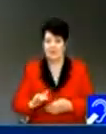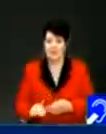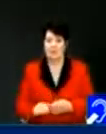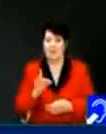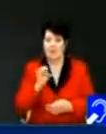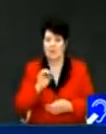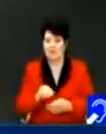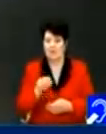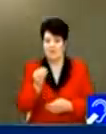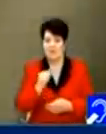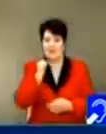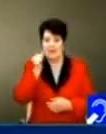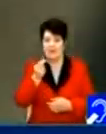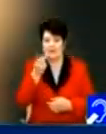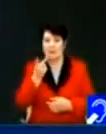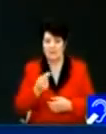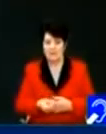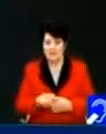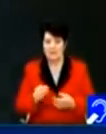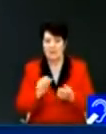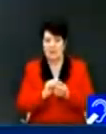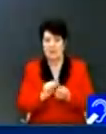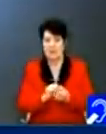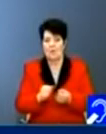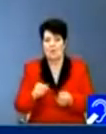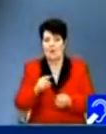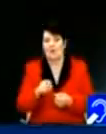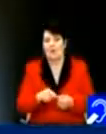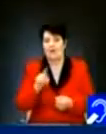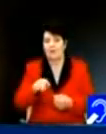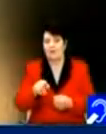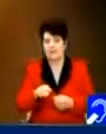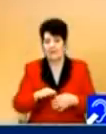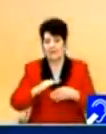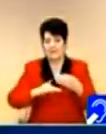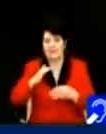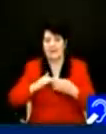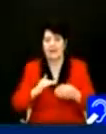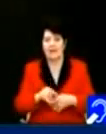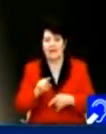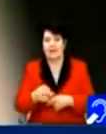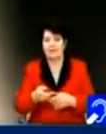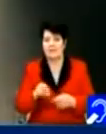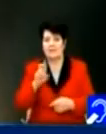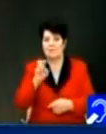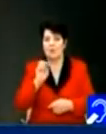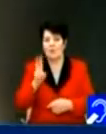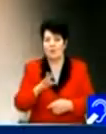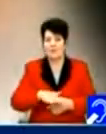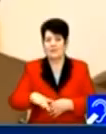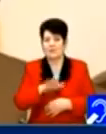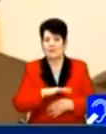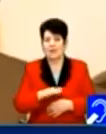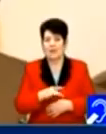de bani până a doua zi. Trebuia să pună banii într-o pungă neagră să-i ducă pe o scară de siguranță la un anumit etaj dintr-un bloc din sectorul